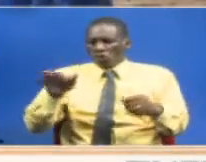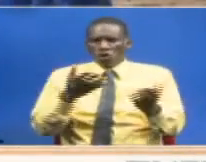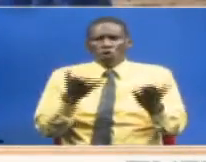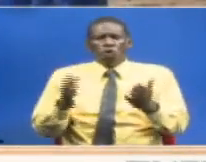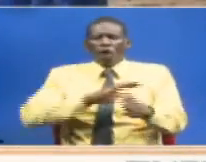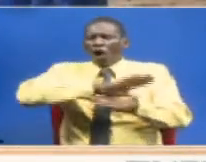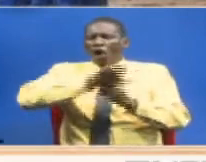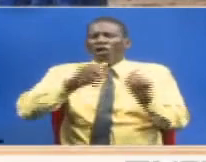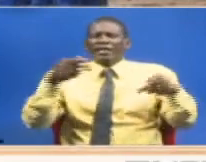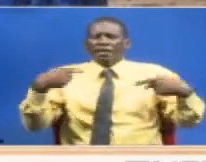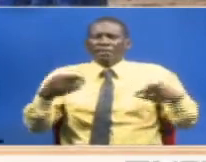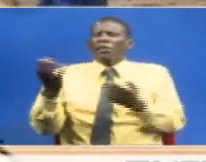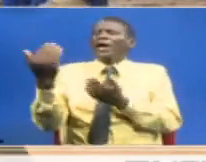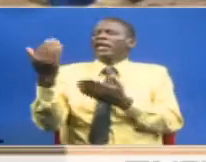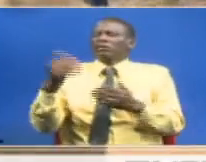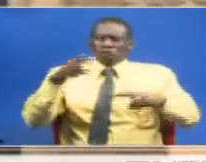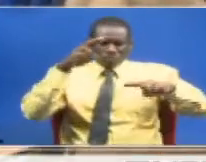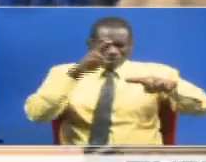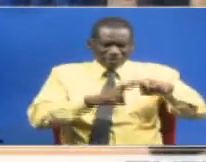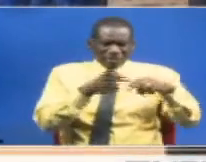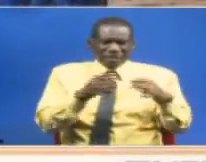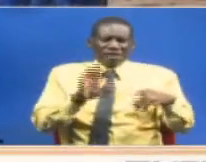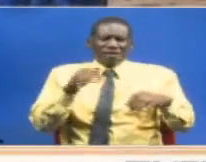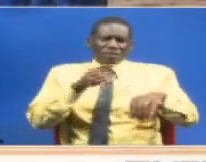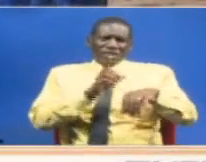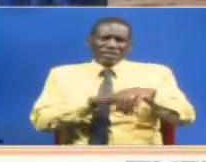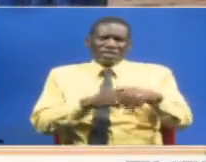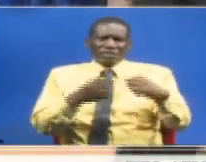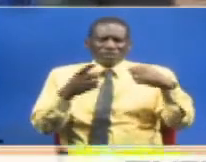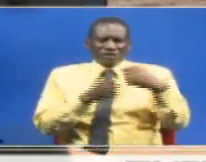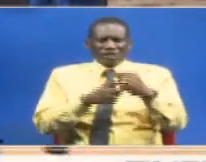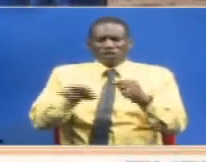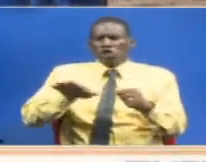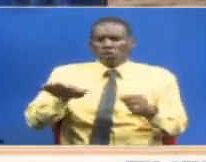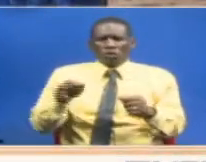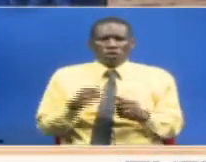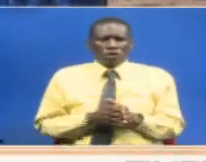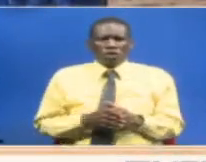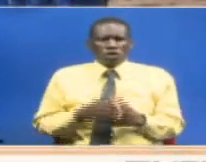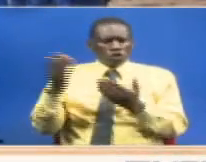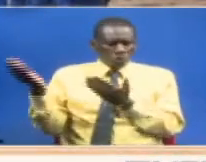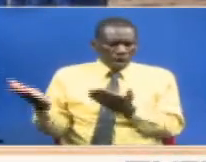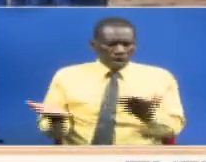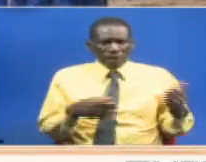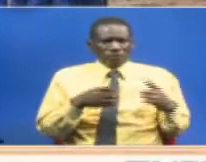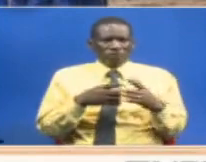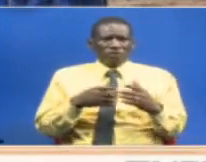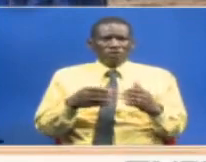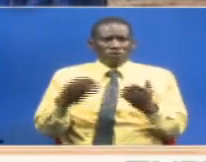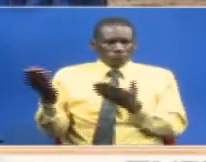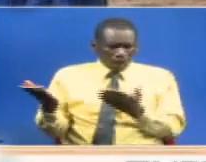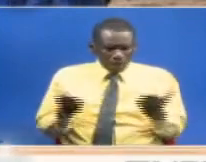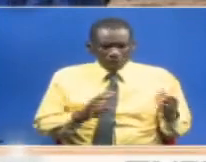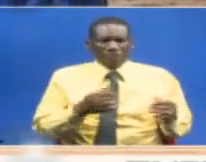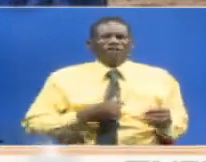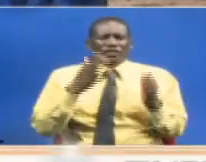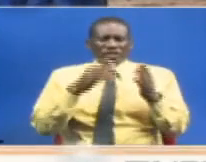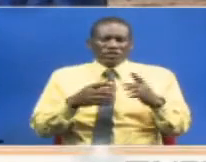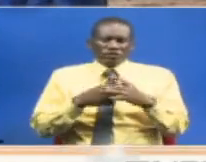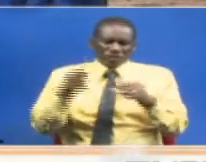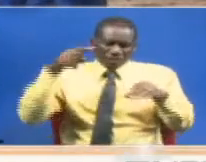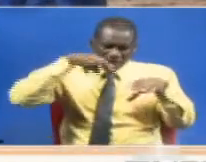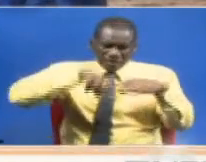Mkenya anatarajiwa kuwa ameketi ifikapo saa 12 asubuhi kuruhusu kuanza kuwasili kwa wageni mashuhuri. Uga